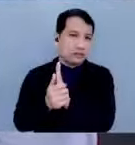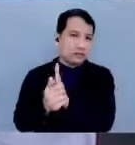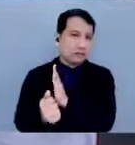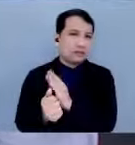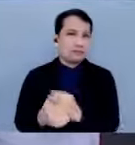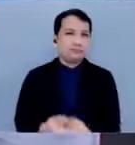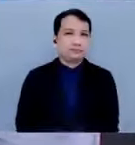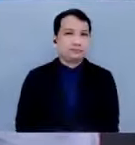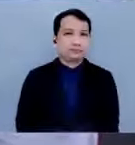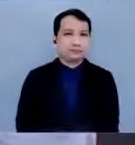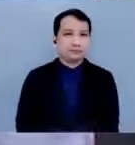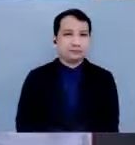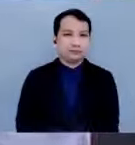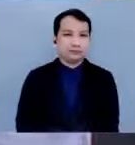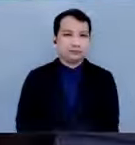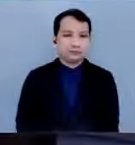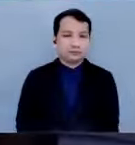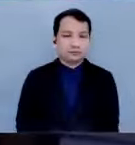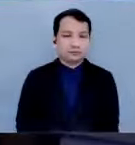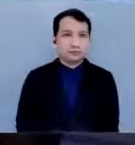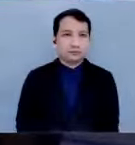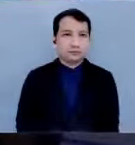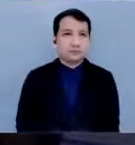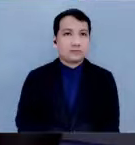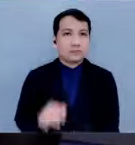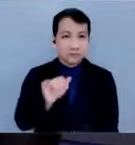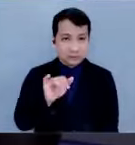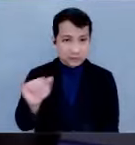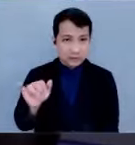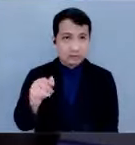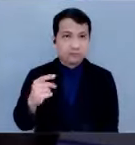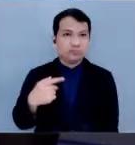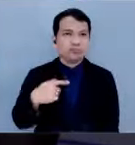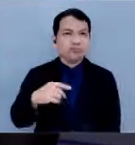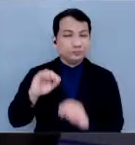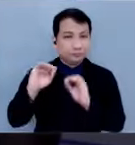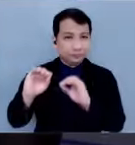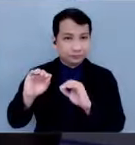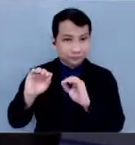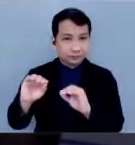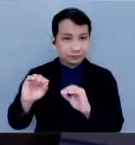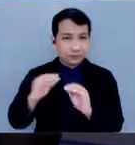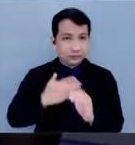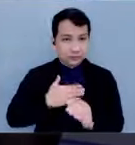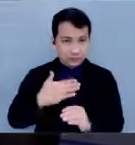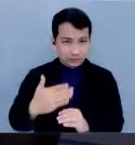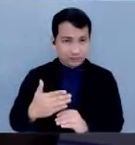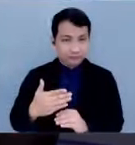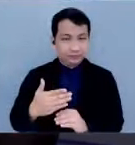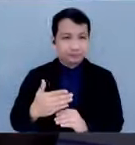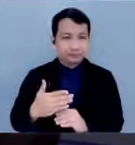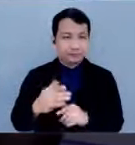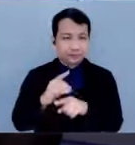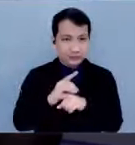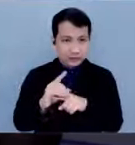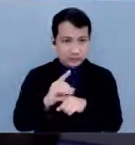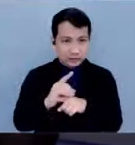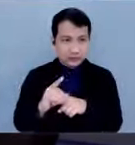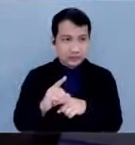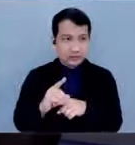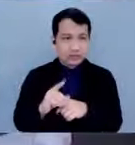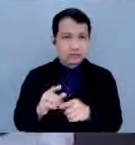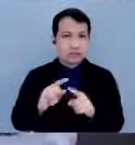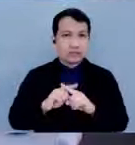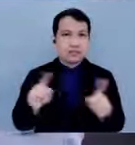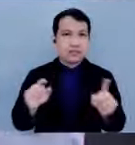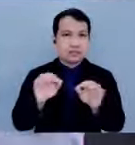Yan. Yun, enhance and develop. Kasama dyan yung tinuturo mong dedication and discipline. Di ba yung disiplina? Iba. Yeah, very